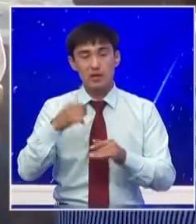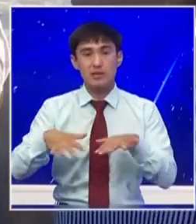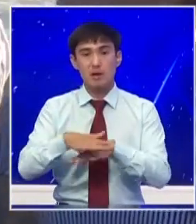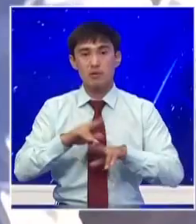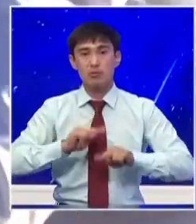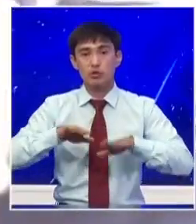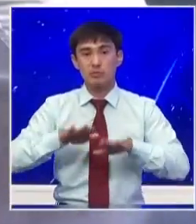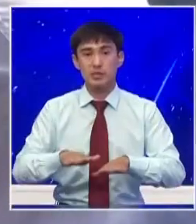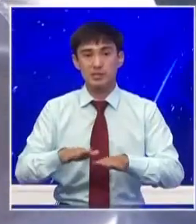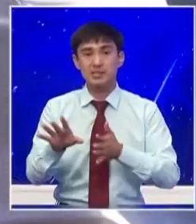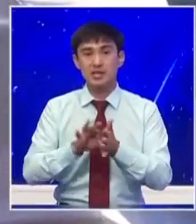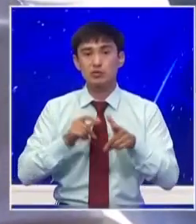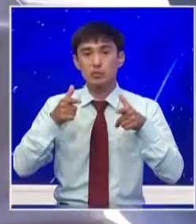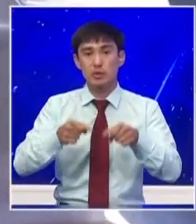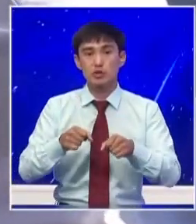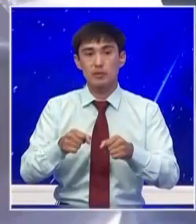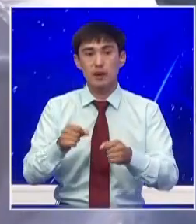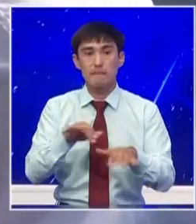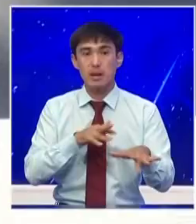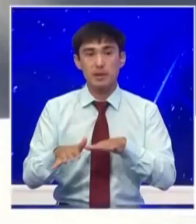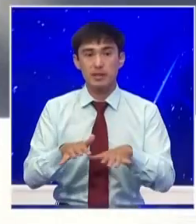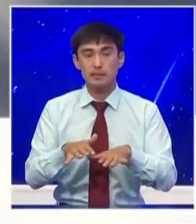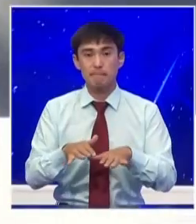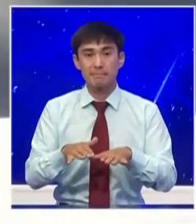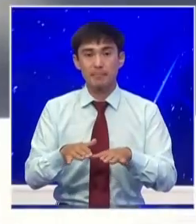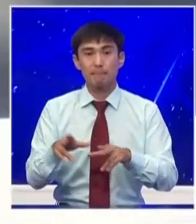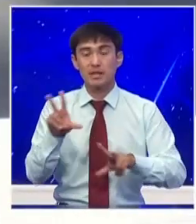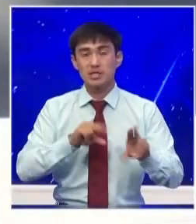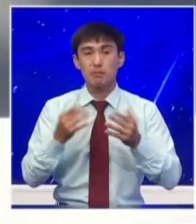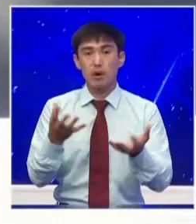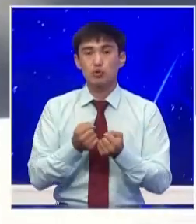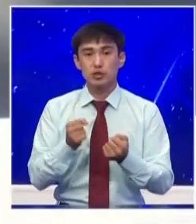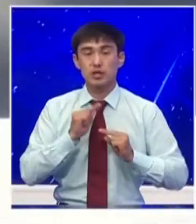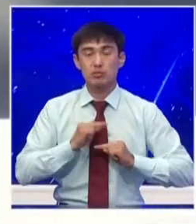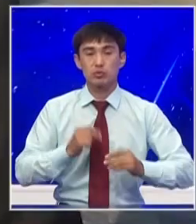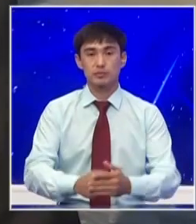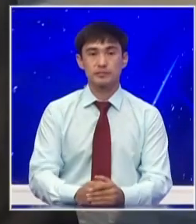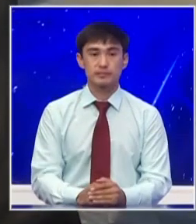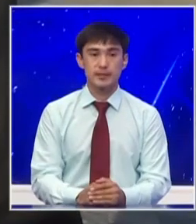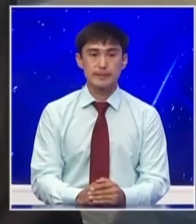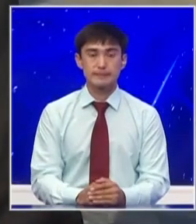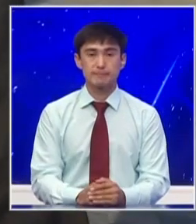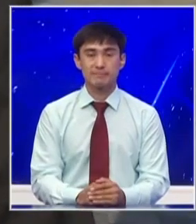ярмарке вакансии и сразу же пришел на мероприятие в надежде получить долгожданную работу.